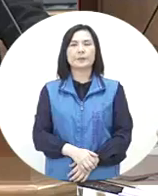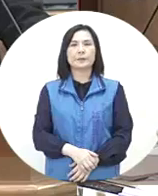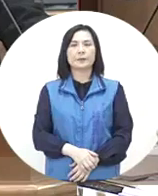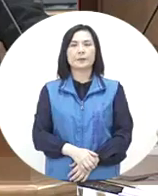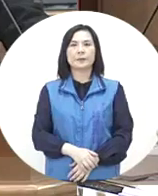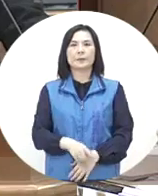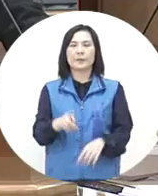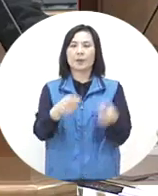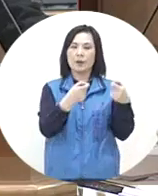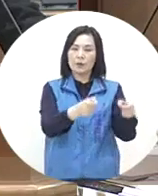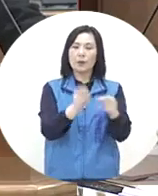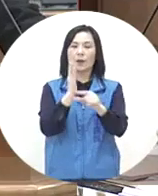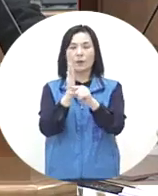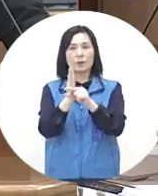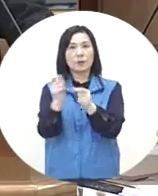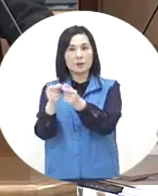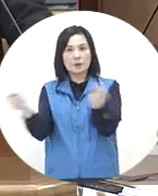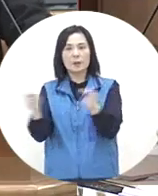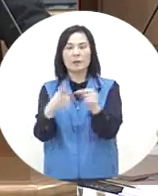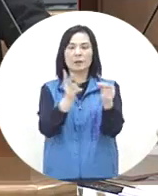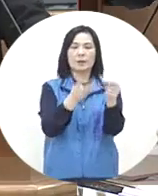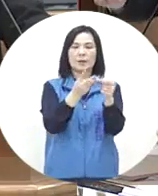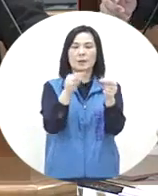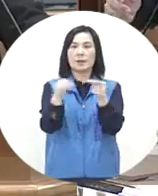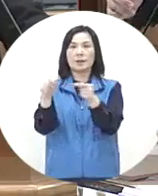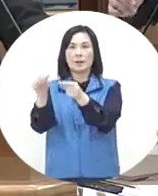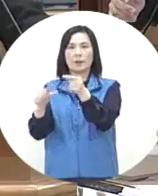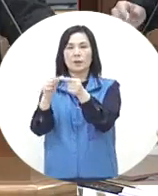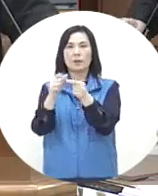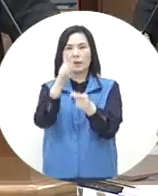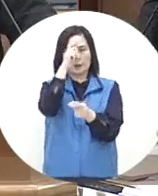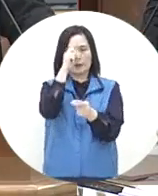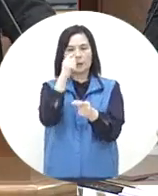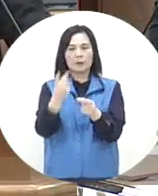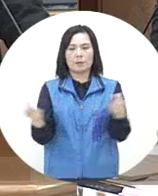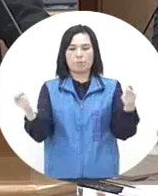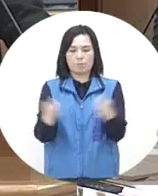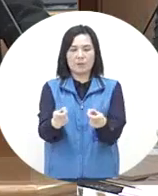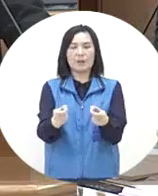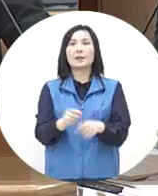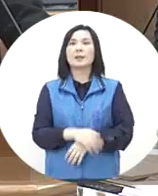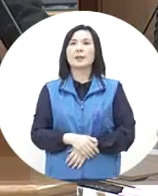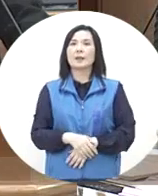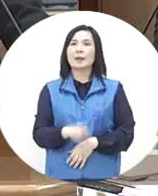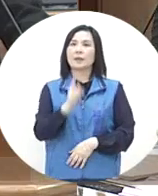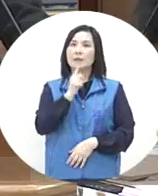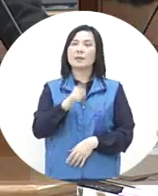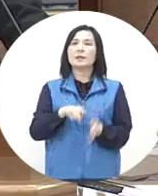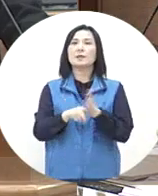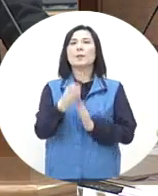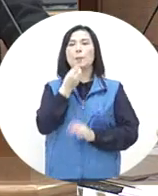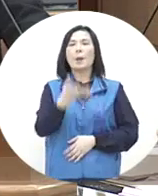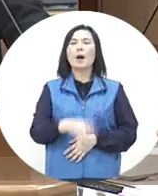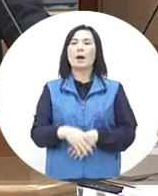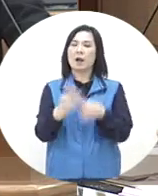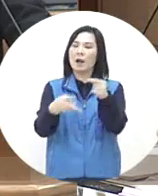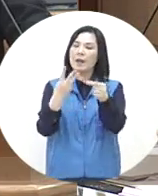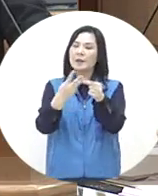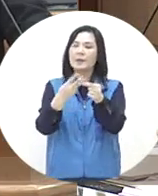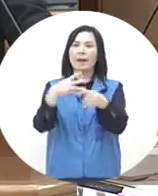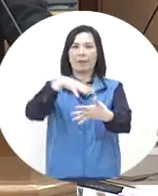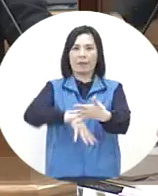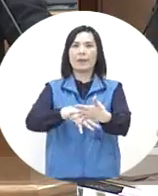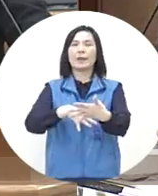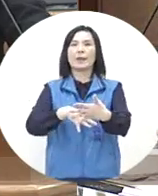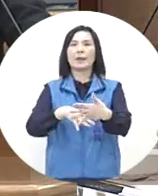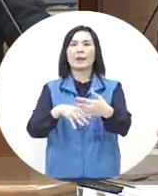长期吼、你说三到五年吼、再缩短一点呐、你就直接讲三年内完成呐、不要说三到五年， 我看他